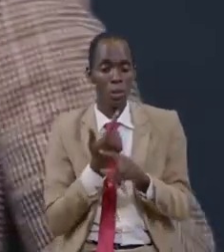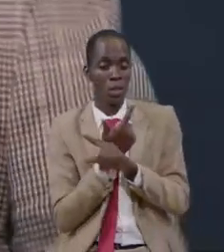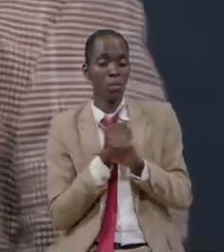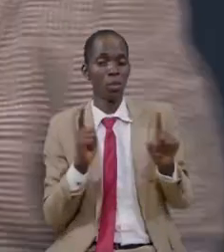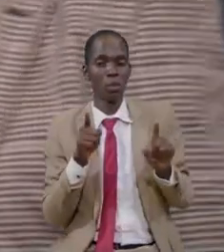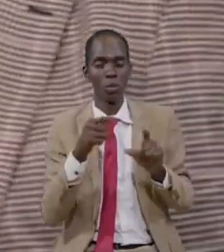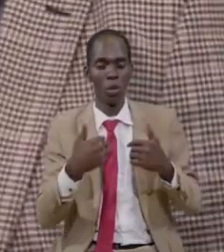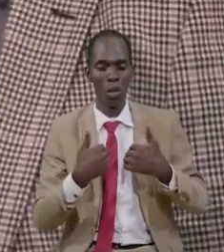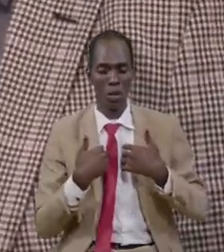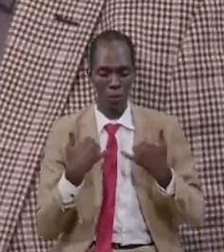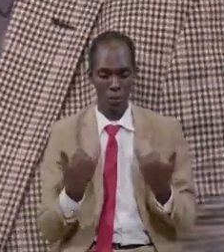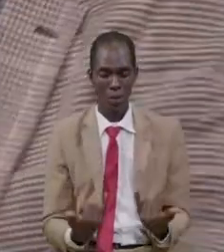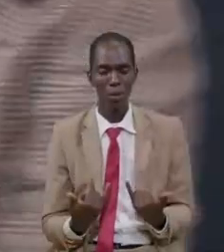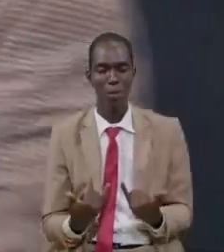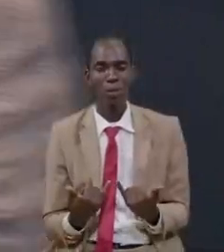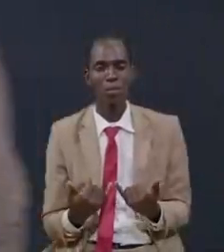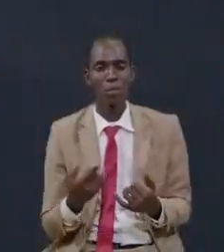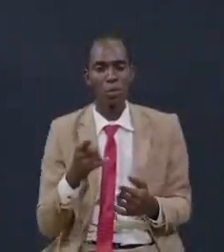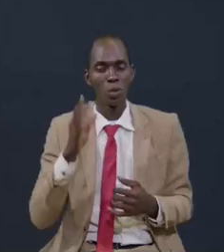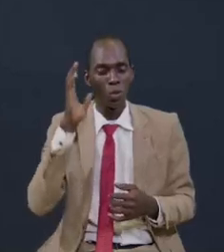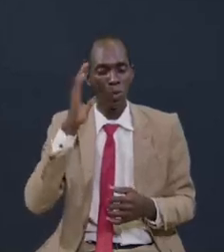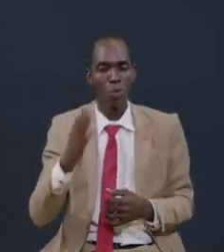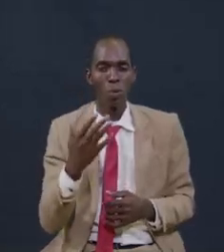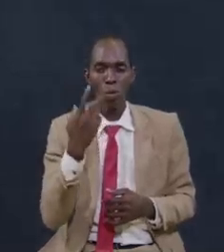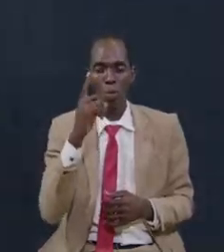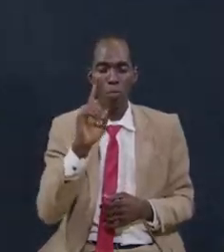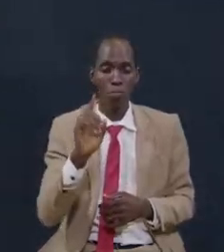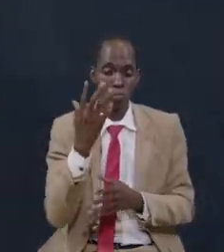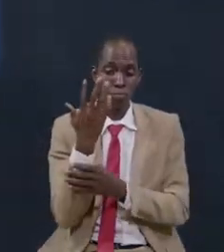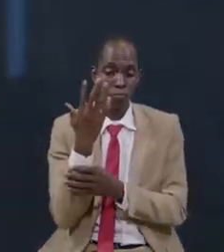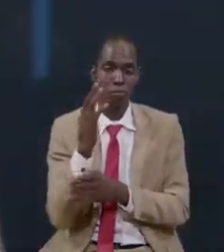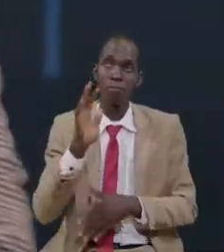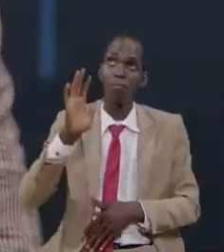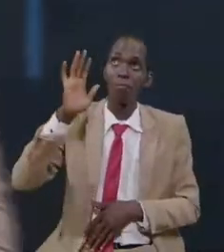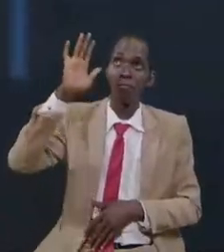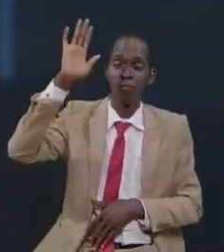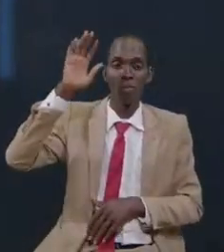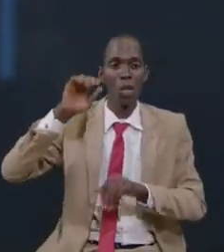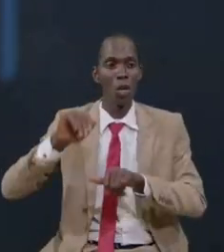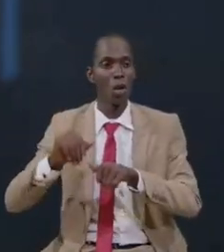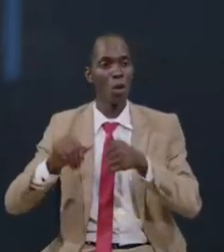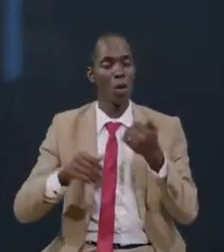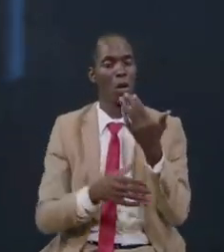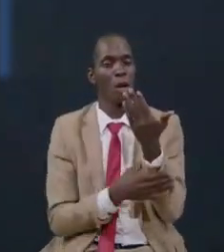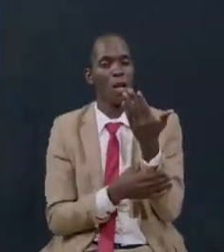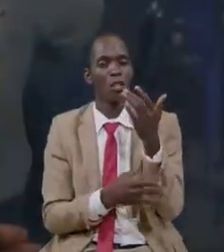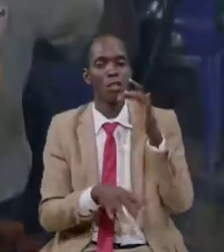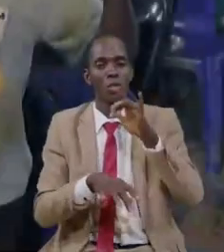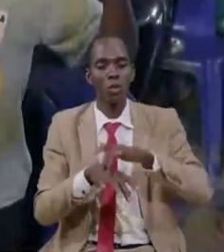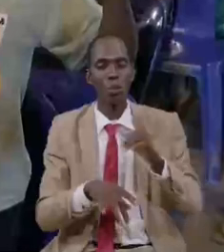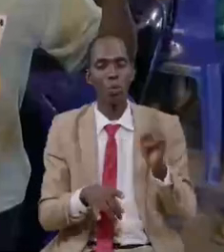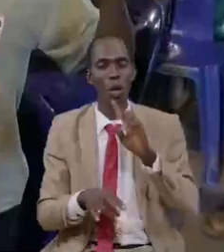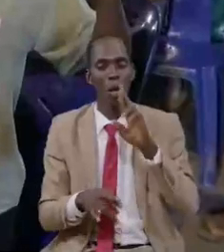soir. Lève la main et impose l'autre main là où tu as le